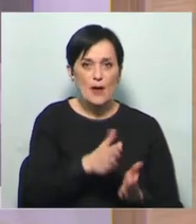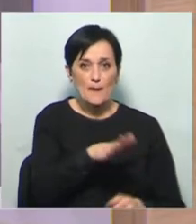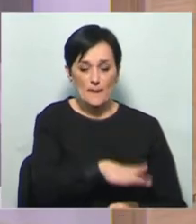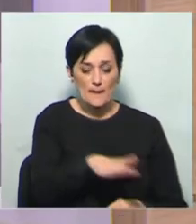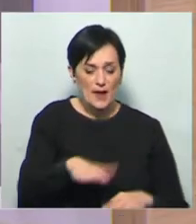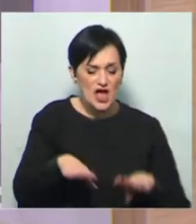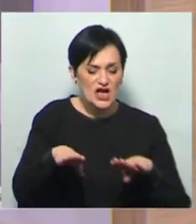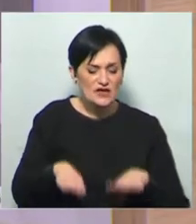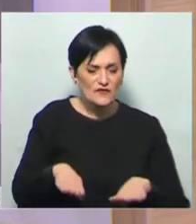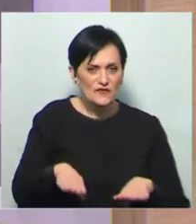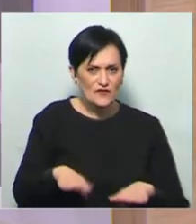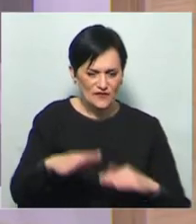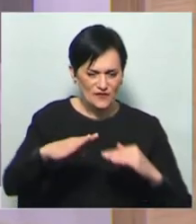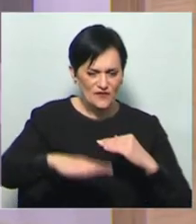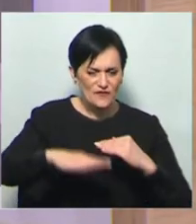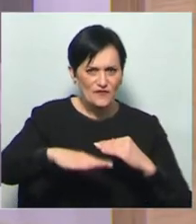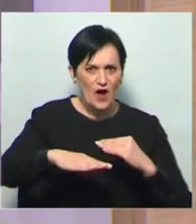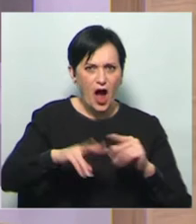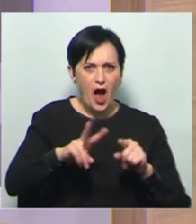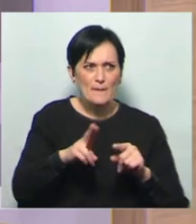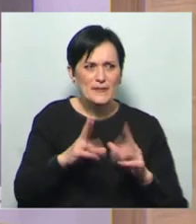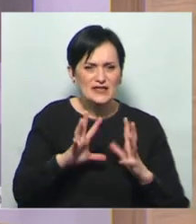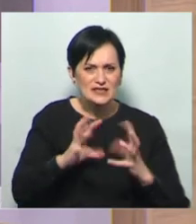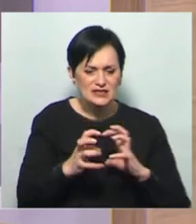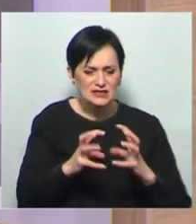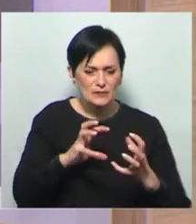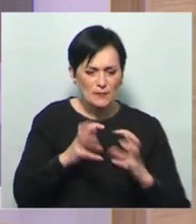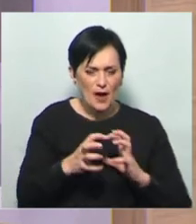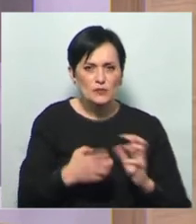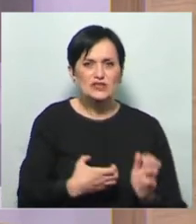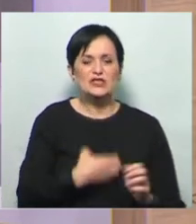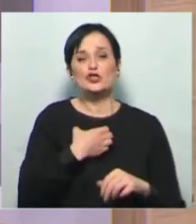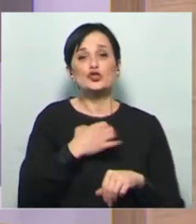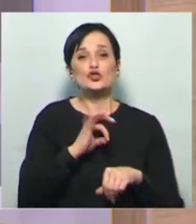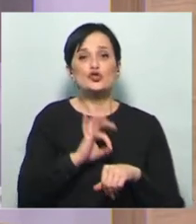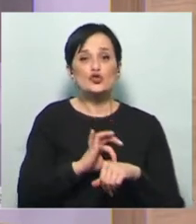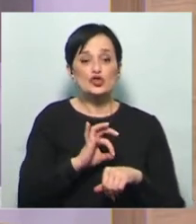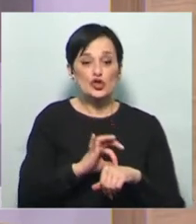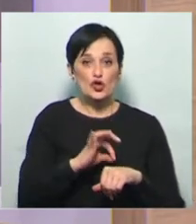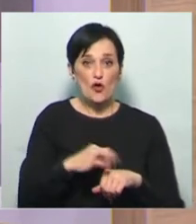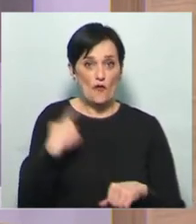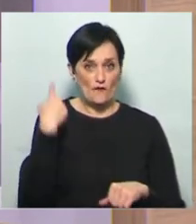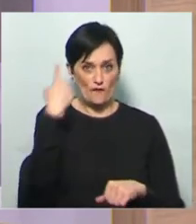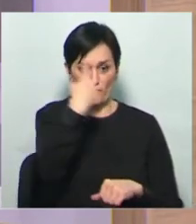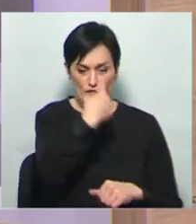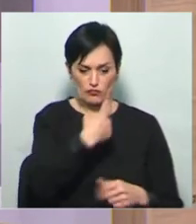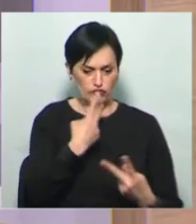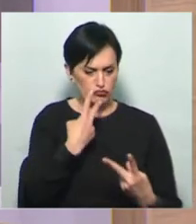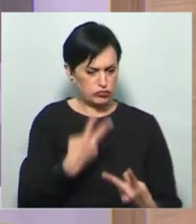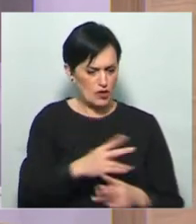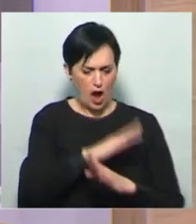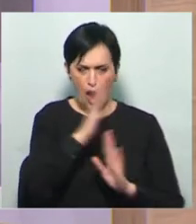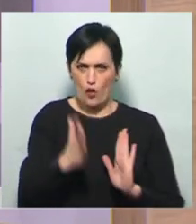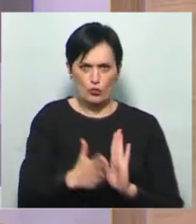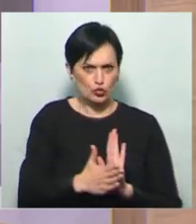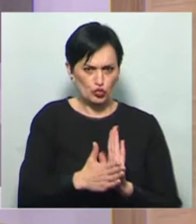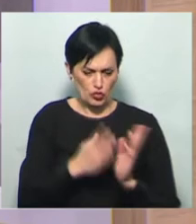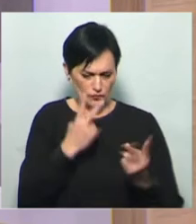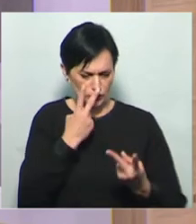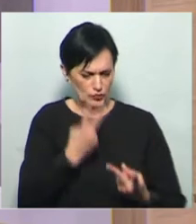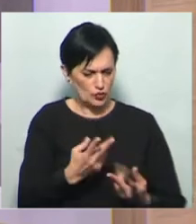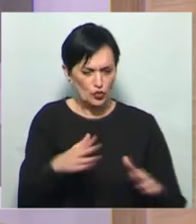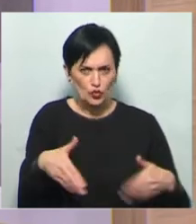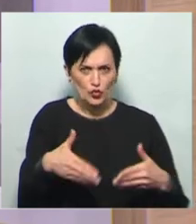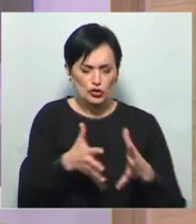კიდურებში მაწუხებდა რაღაც სპაზმური საშინელი ტკივილები. ვიზუალურად აბსოლუტურად არაფერი არ მეტყობოდა,